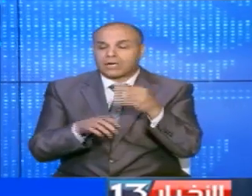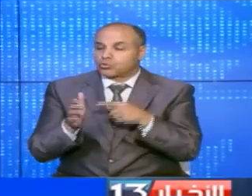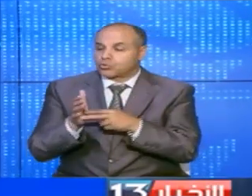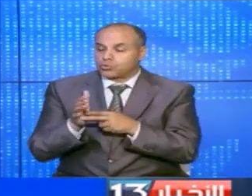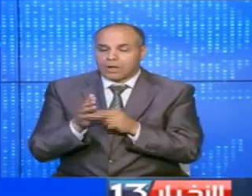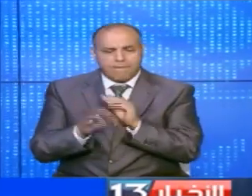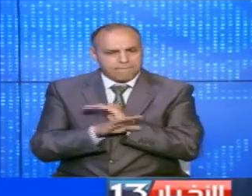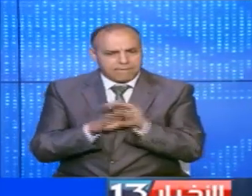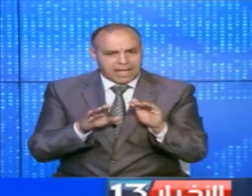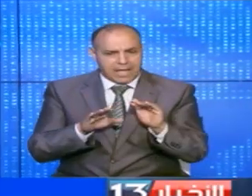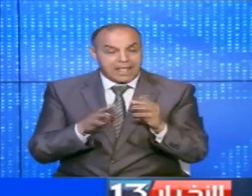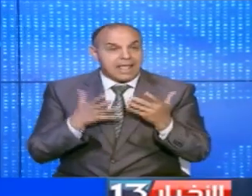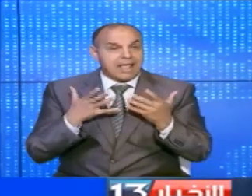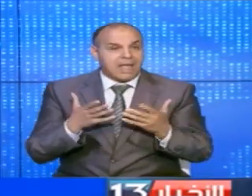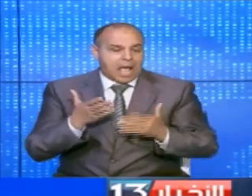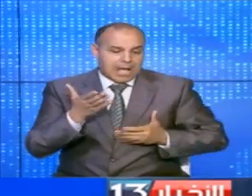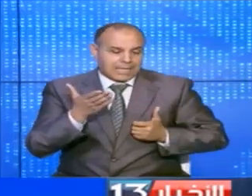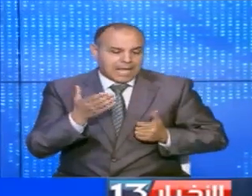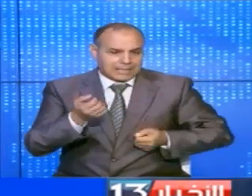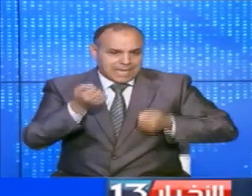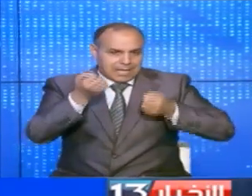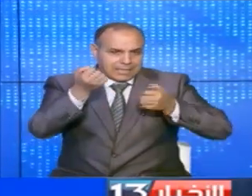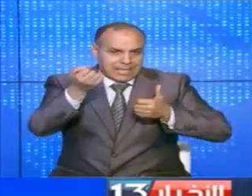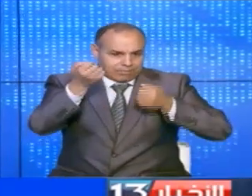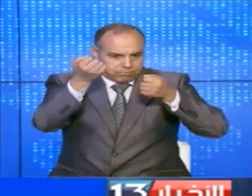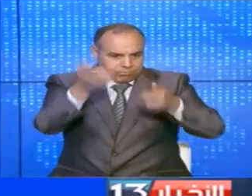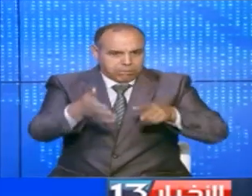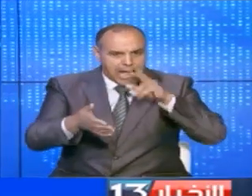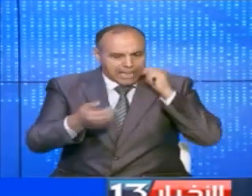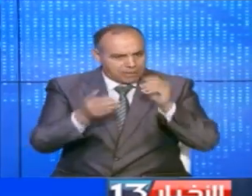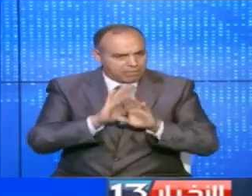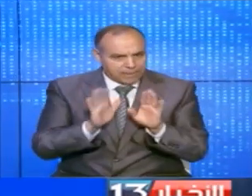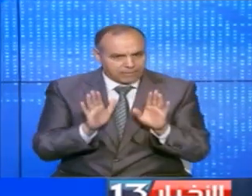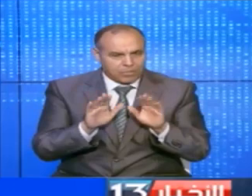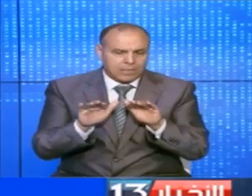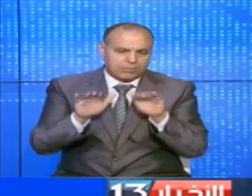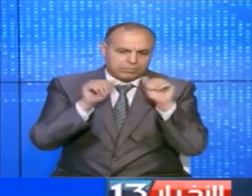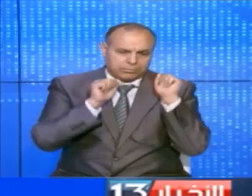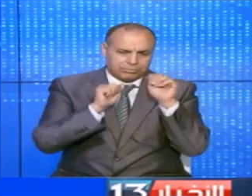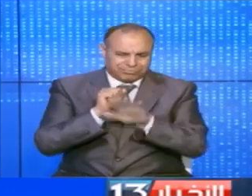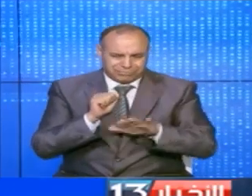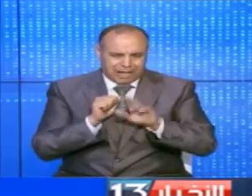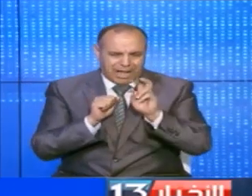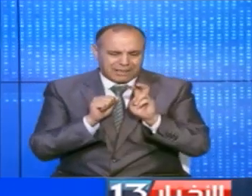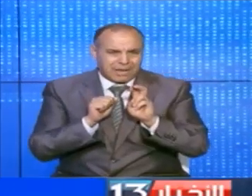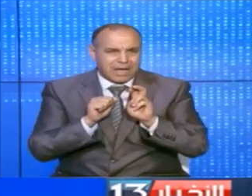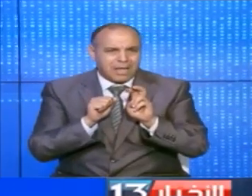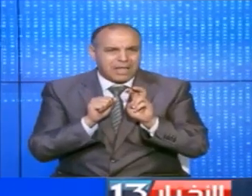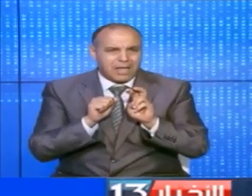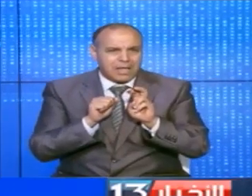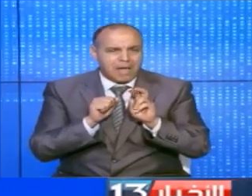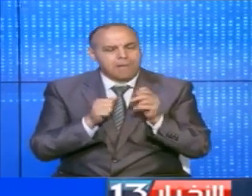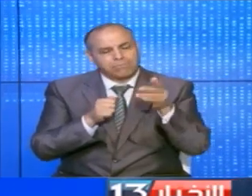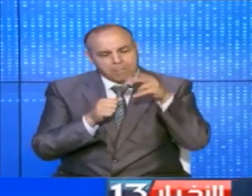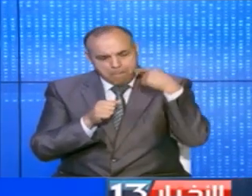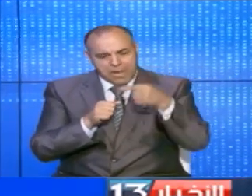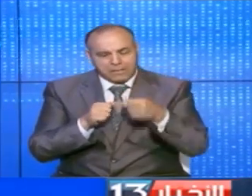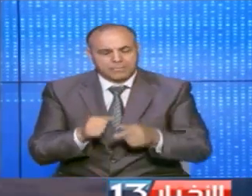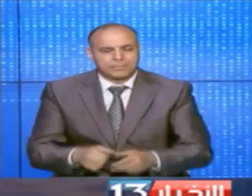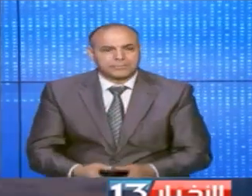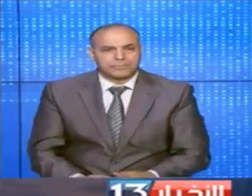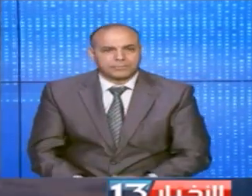سينتهي اذا القى المسلحون الاكراد اسلحتهم وانسحبوا من المنطقه الامين المقرر اقامتها في